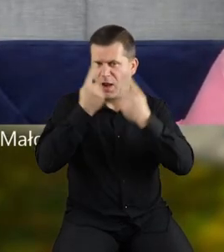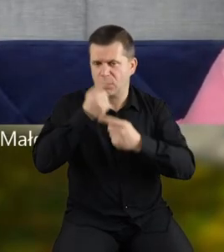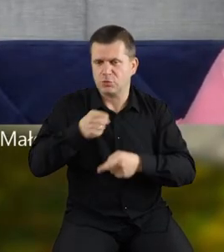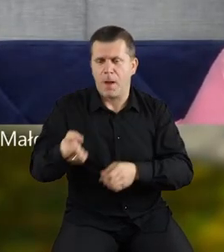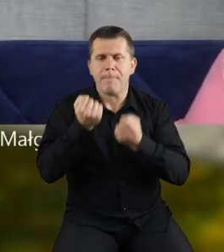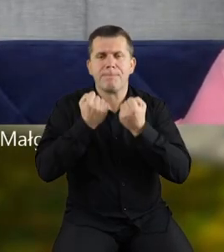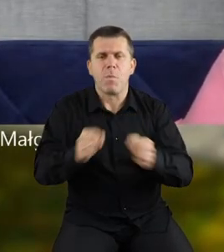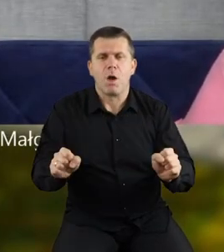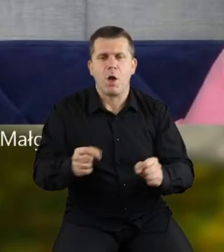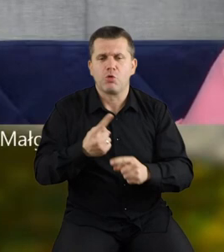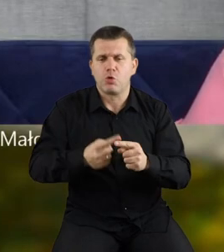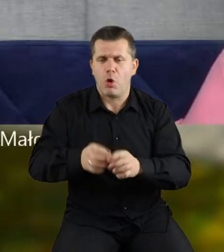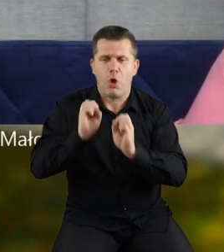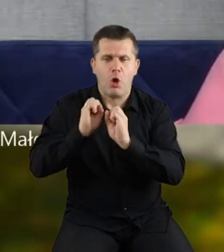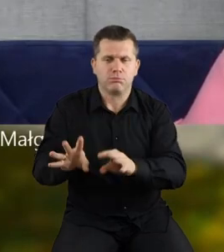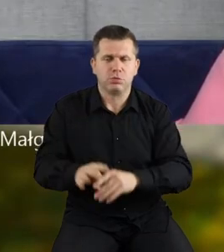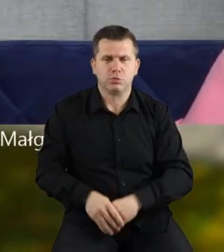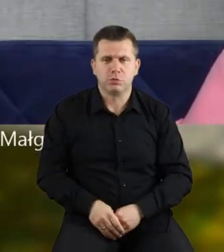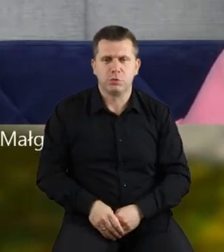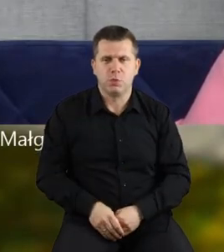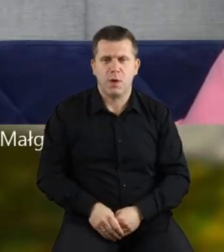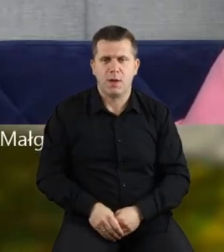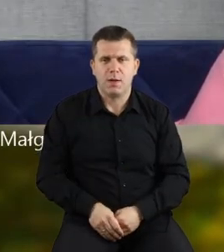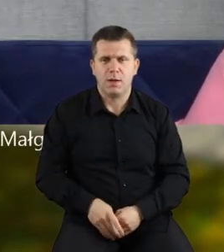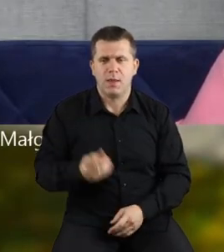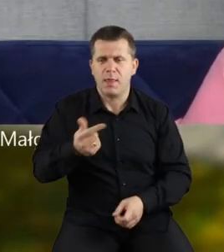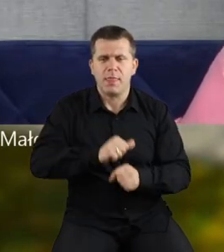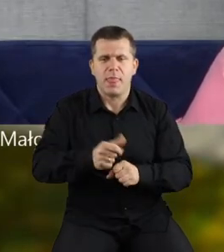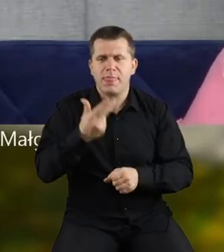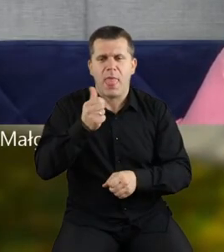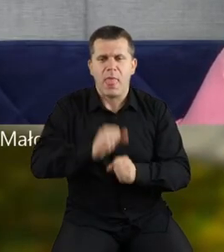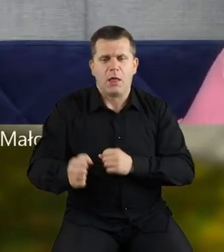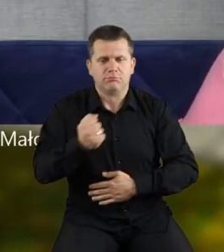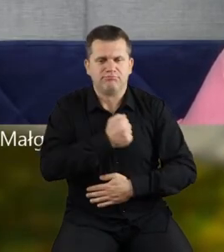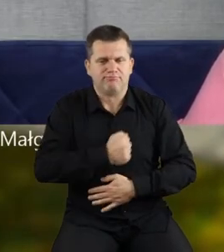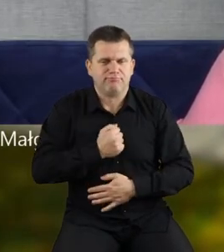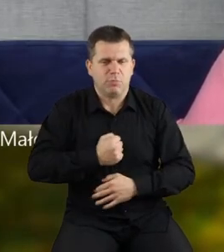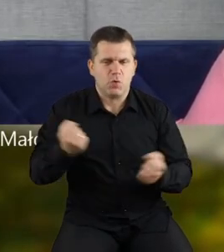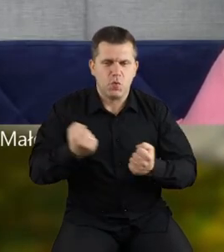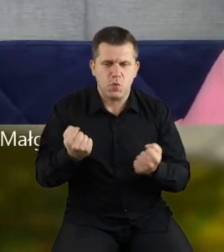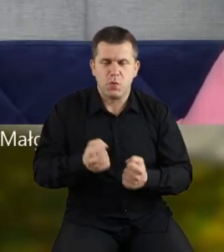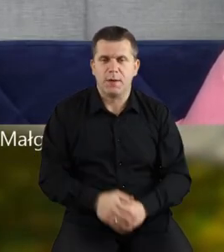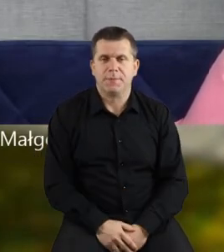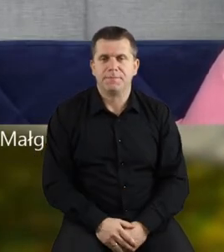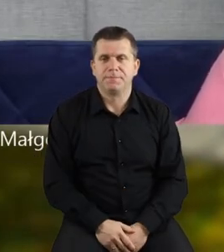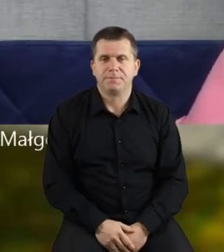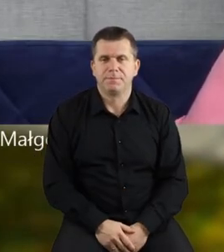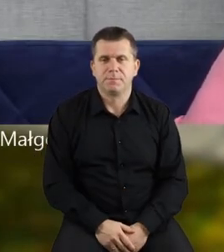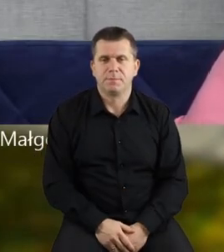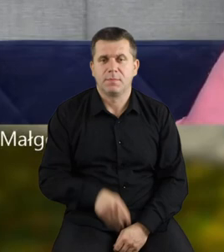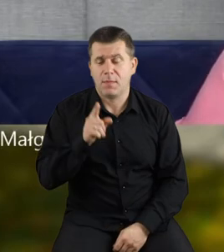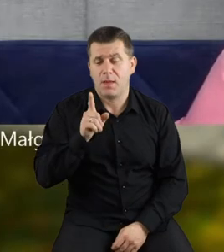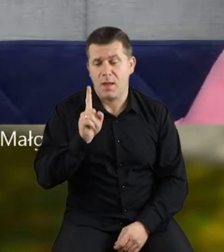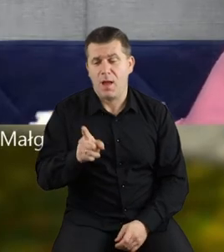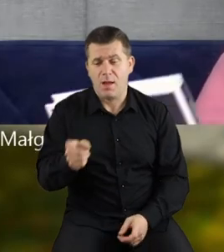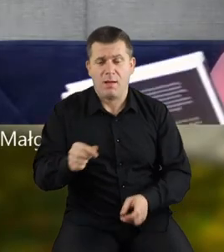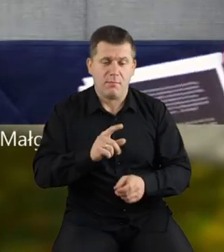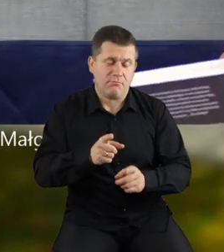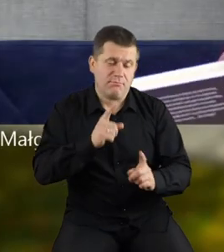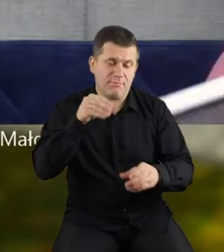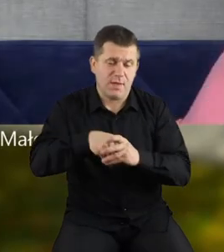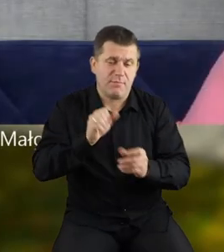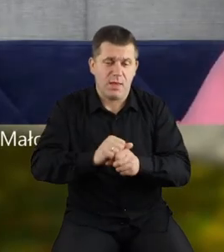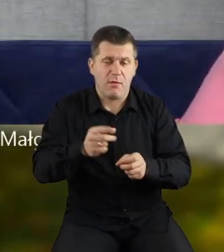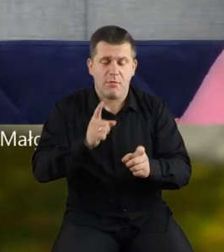Mam wrażenie, że trochę tym bohaterom odpuściłaś, bo ona nie jest aż tak dołująca, pomimo że